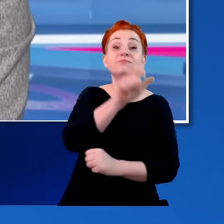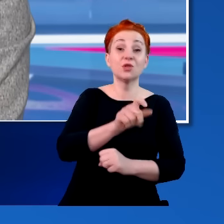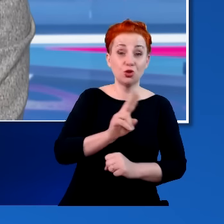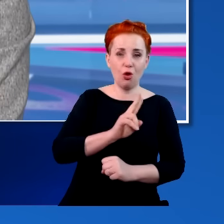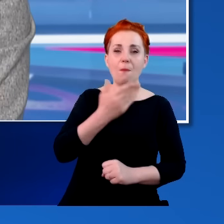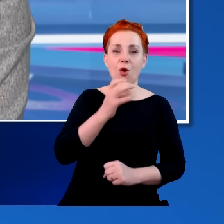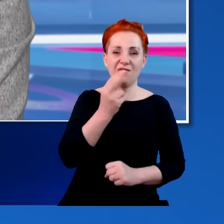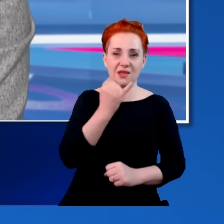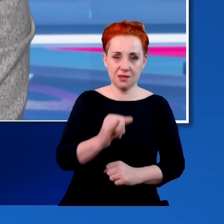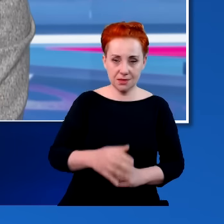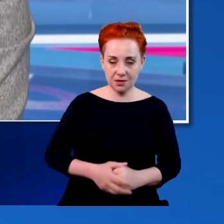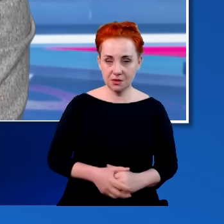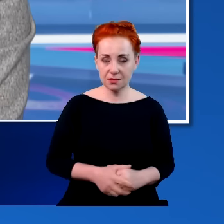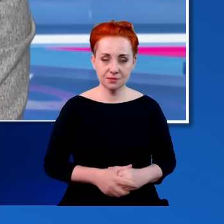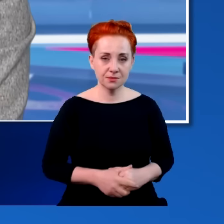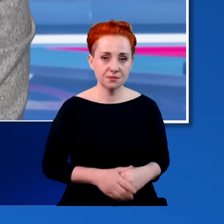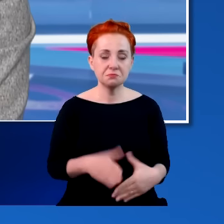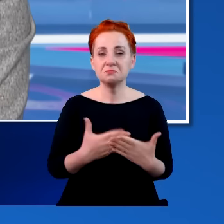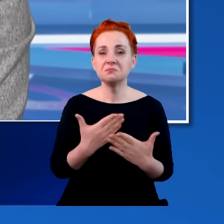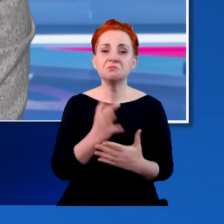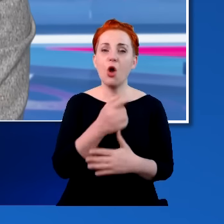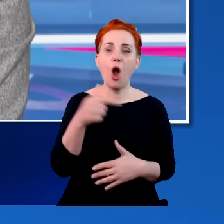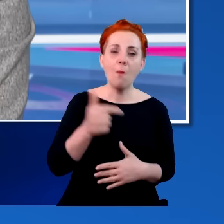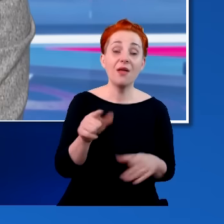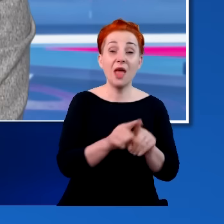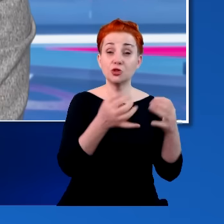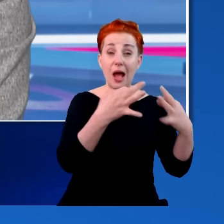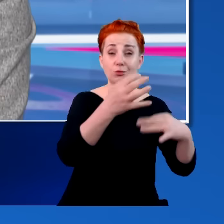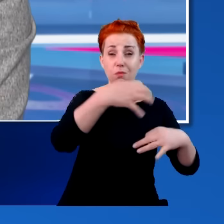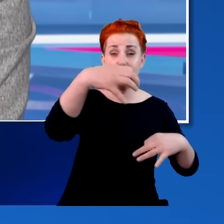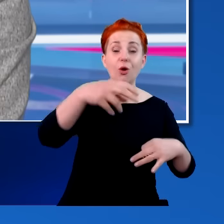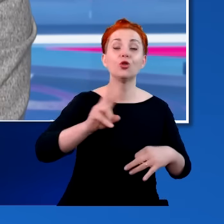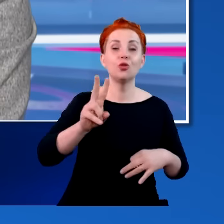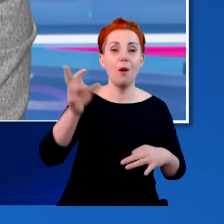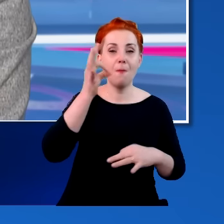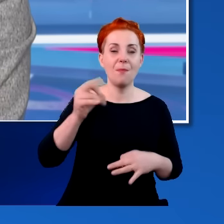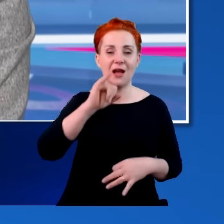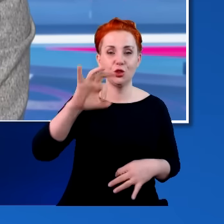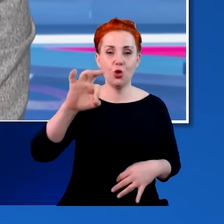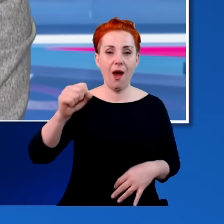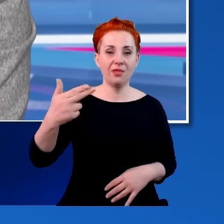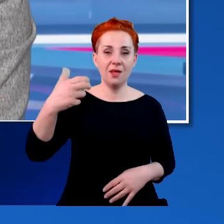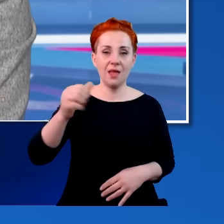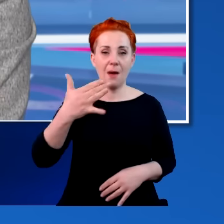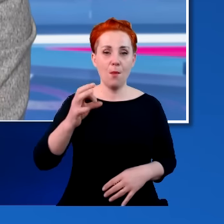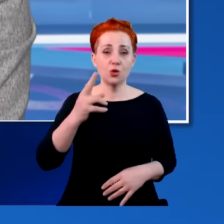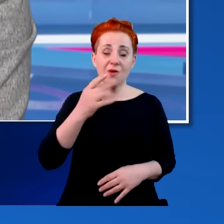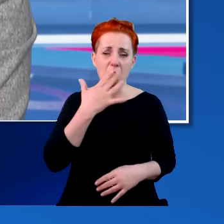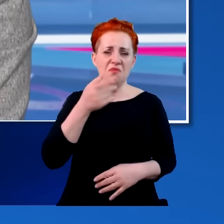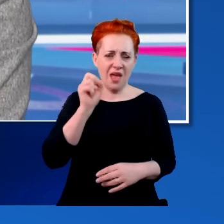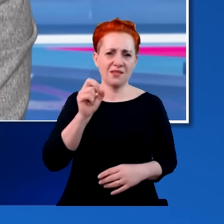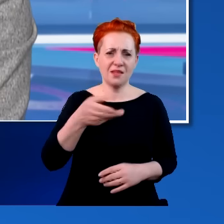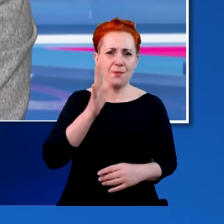No, więc tych zobowiązań do samochodów spalinowych, to pani Anna Moskwa się do tego zobowiązała. Pan